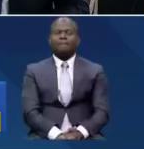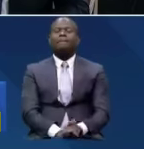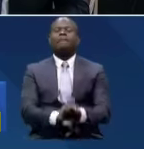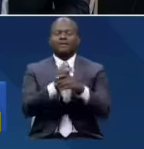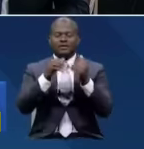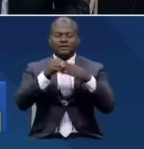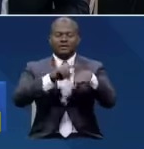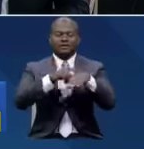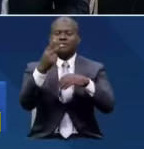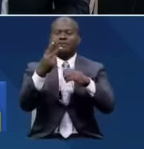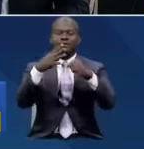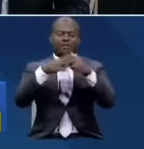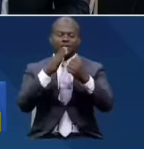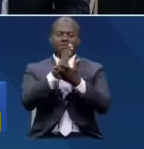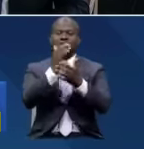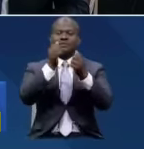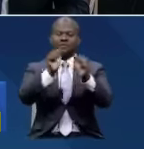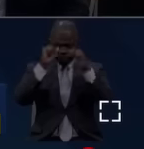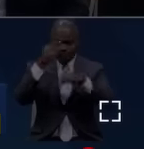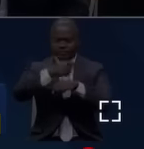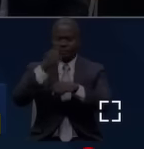tuzakomeza gufasha yego